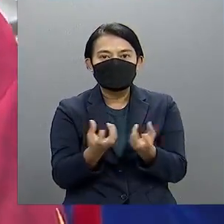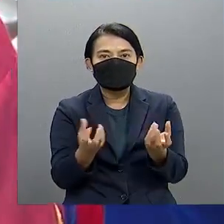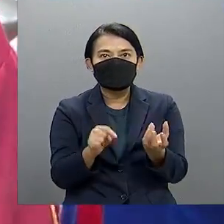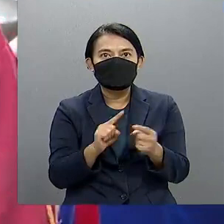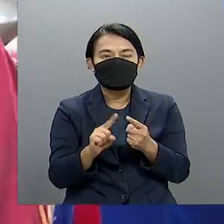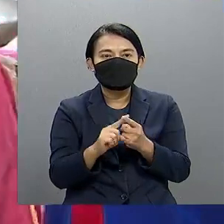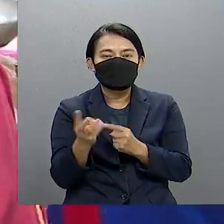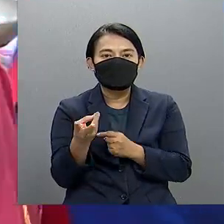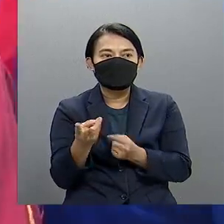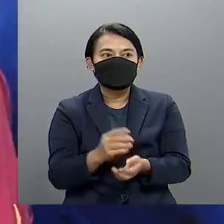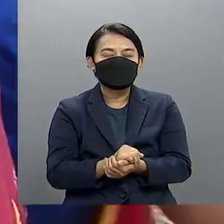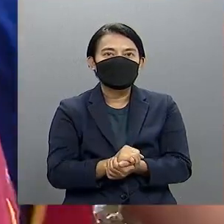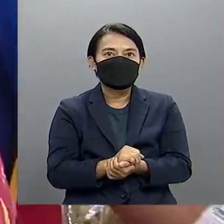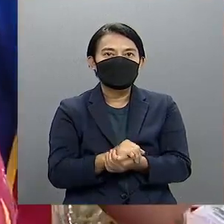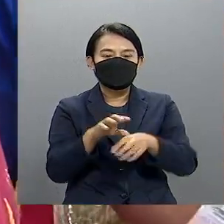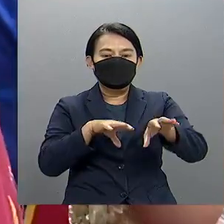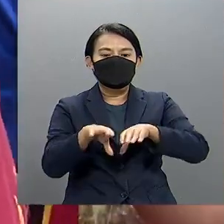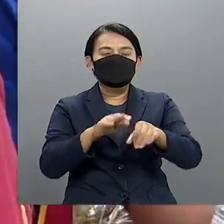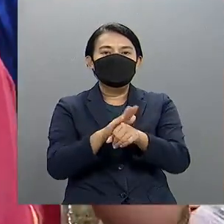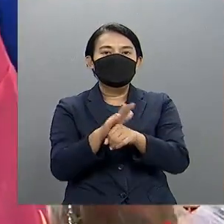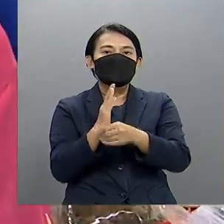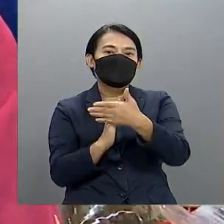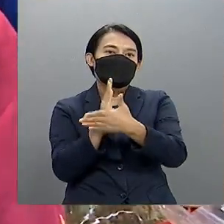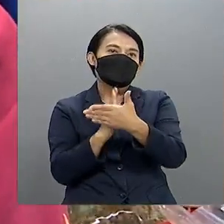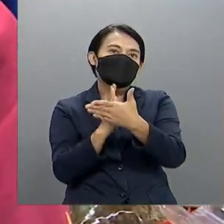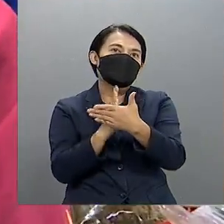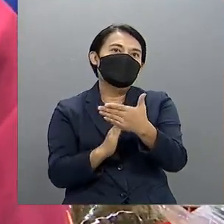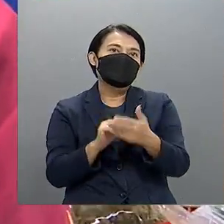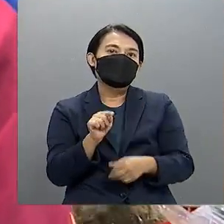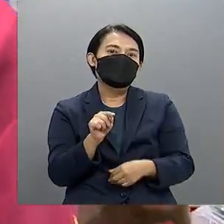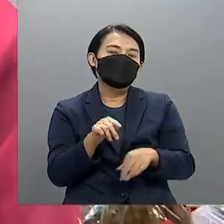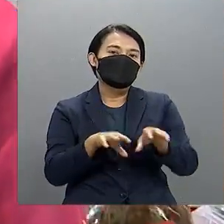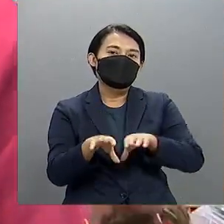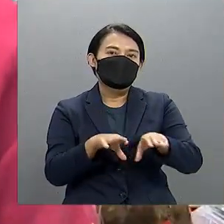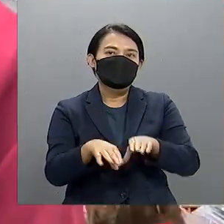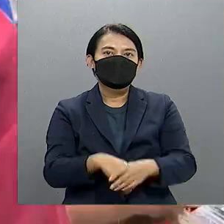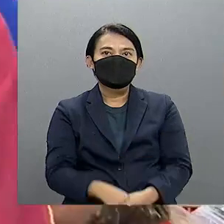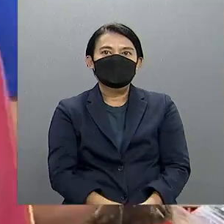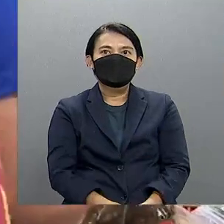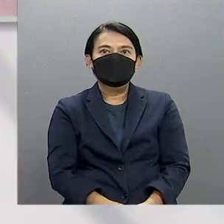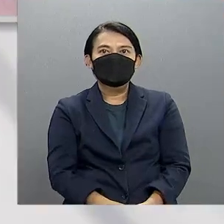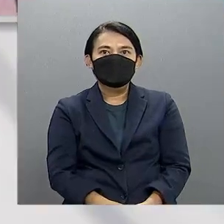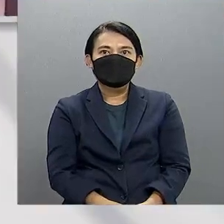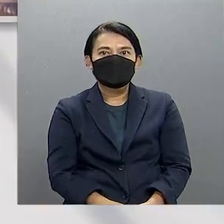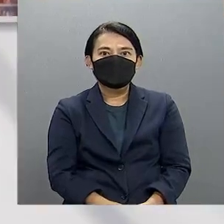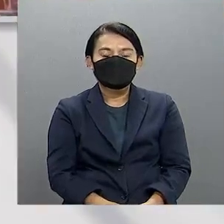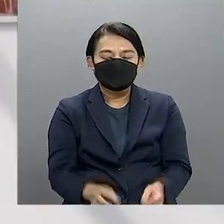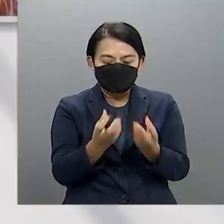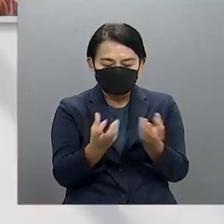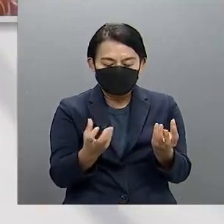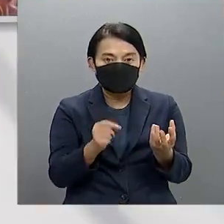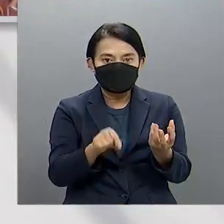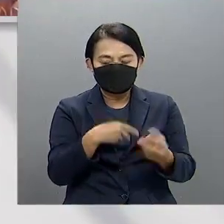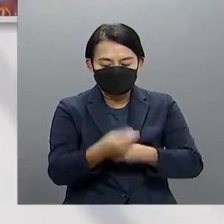เตรียมแบบว่าครึ่งๆเลยค่ะน้อยแบบครึ่งๆเลยค่ะถ้าของบางอย่างก็ขาย ถึงแม้ว่าจะข